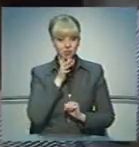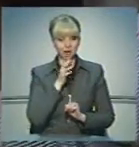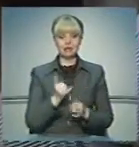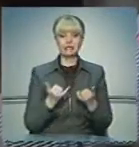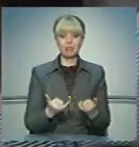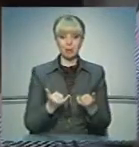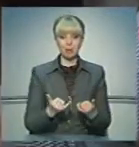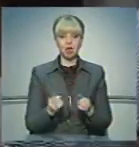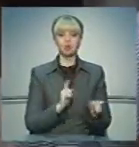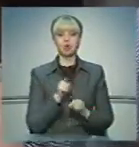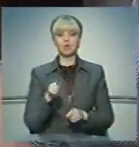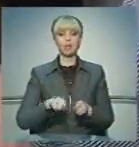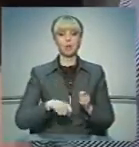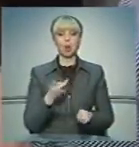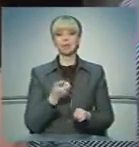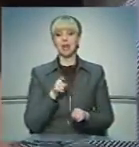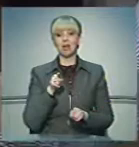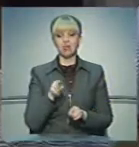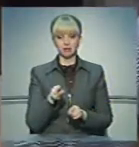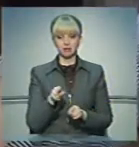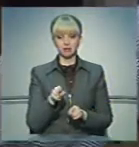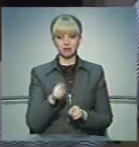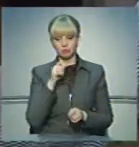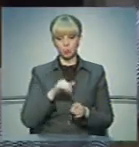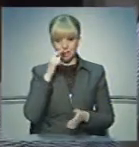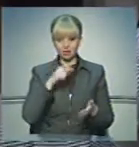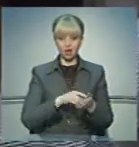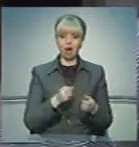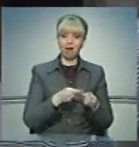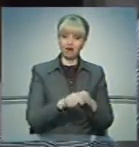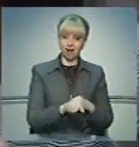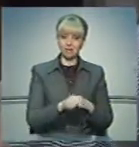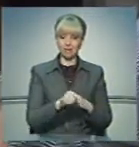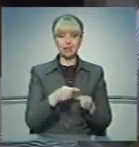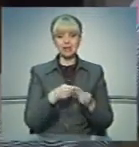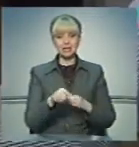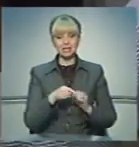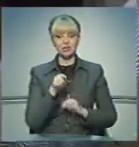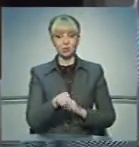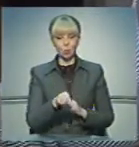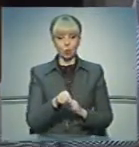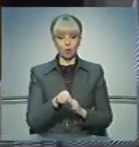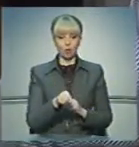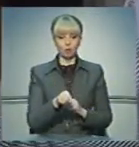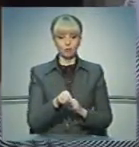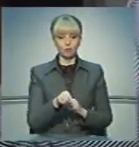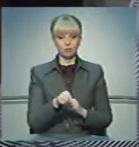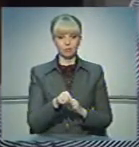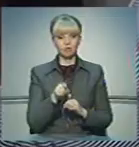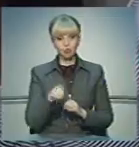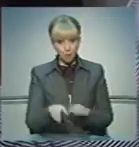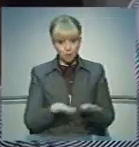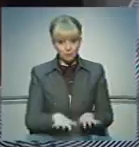тепер, що він порушив, де він заліз. От різниця, ну, будемо, різниця того, от з цього